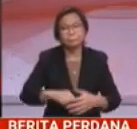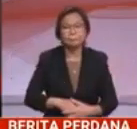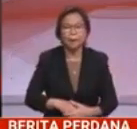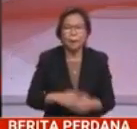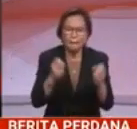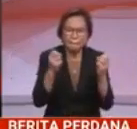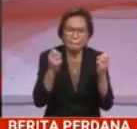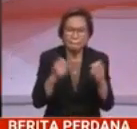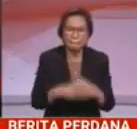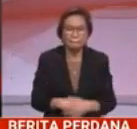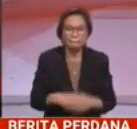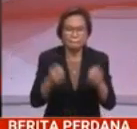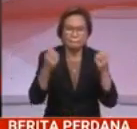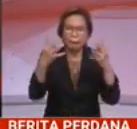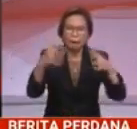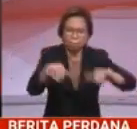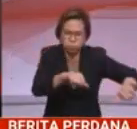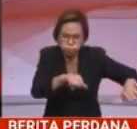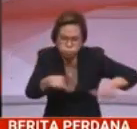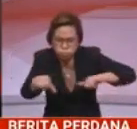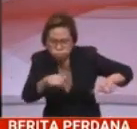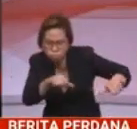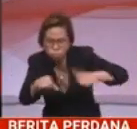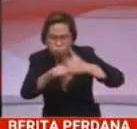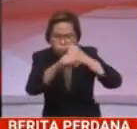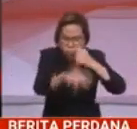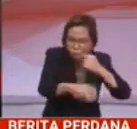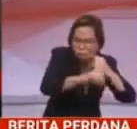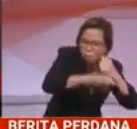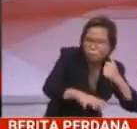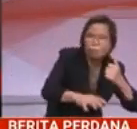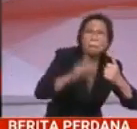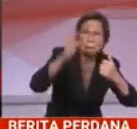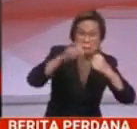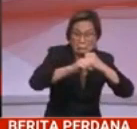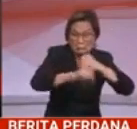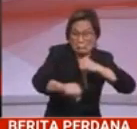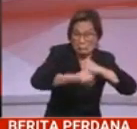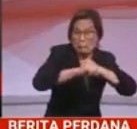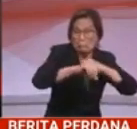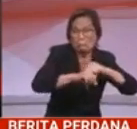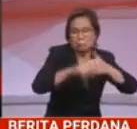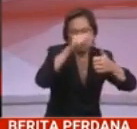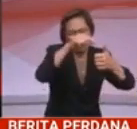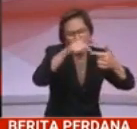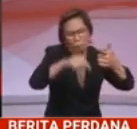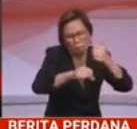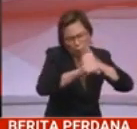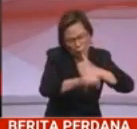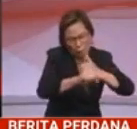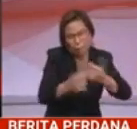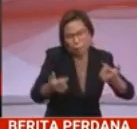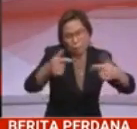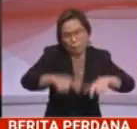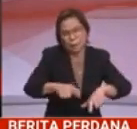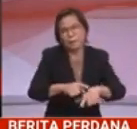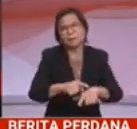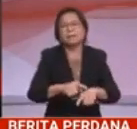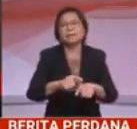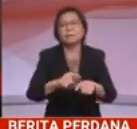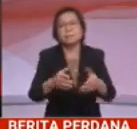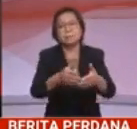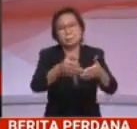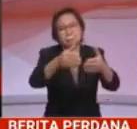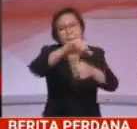banyak FTV Brigjen fine akan dah berlaku di media sosial